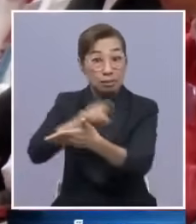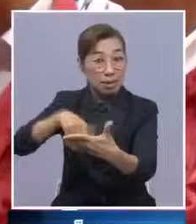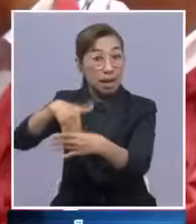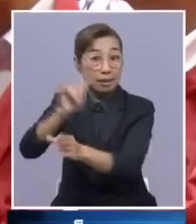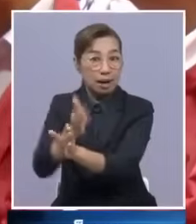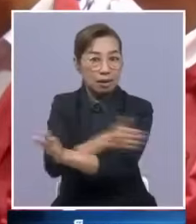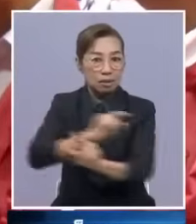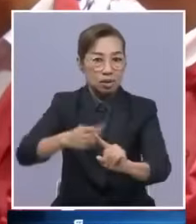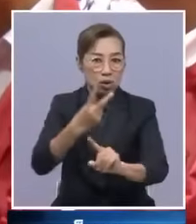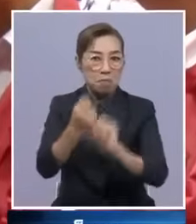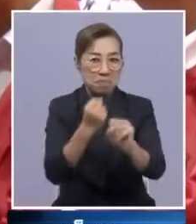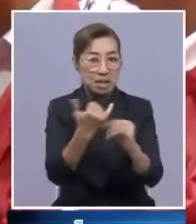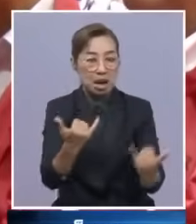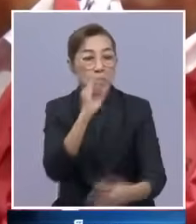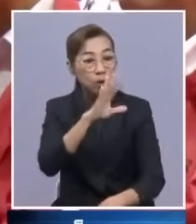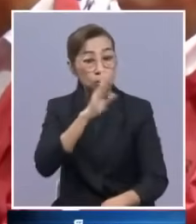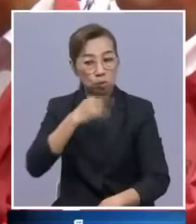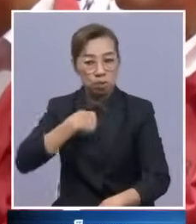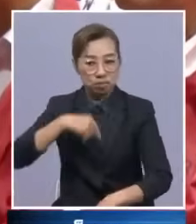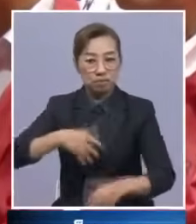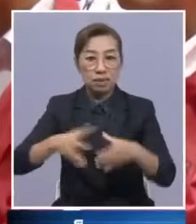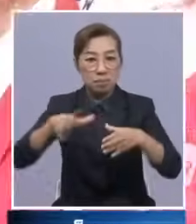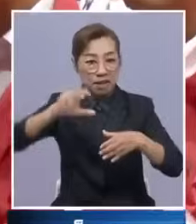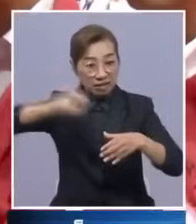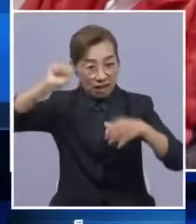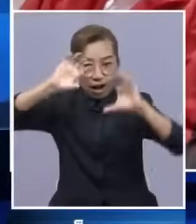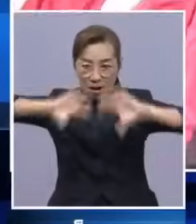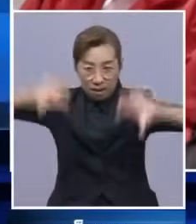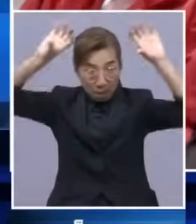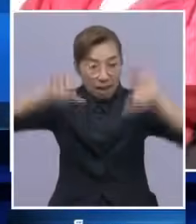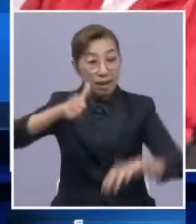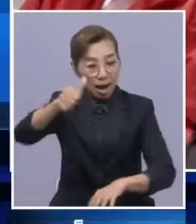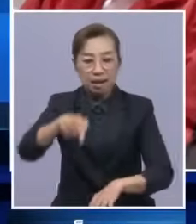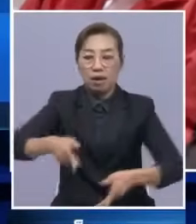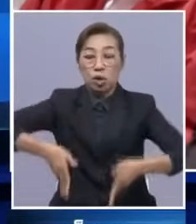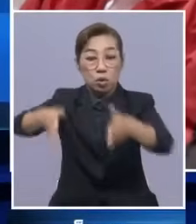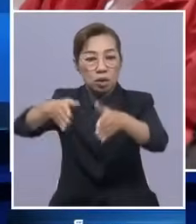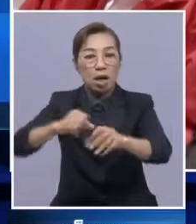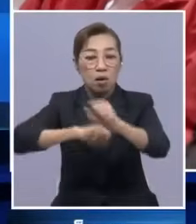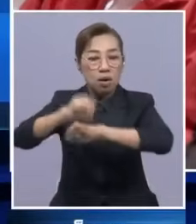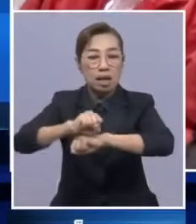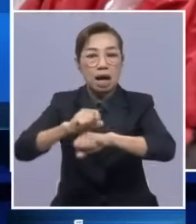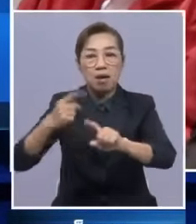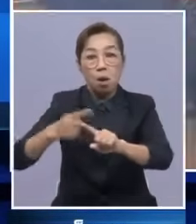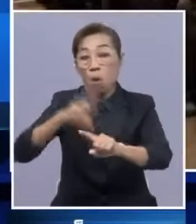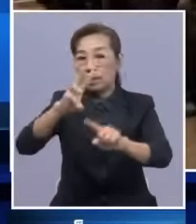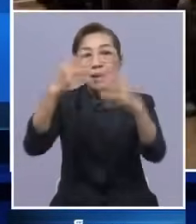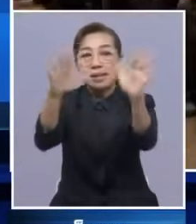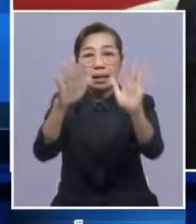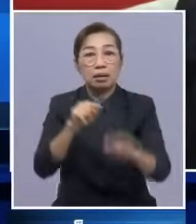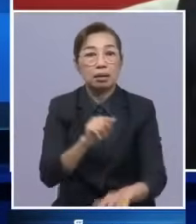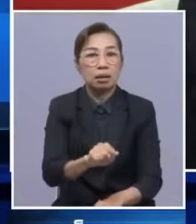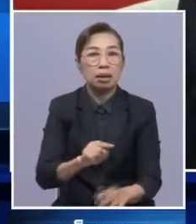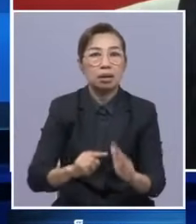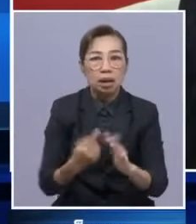ฮ ะ ว่าถ้าเพื่อไทยเป็นรัฐบาลนะ6เดือน 6เดือนเสร็จแล้วถ้านับตั้งแต่ตอนเพื่อไทยเป็นรั